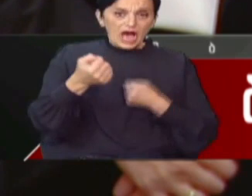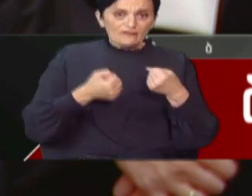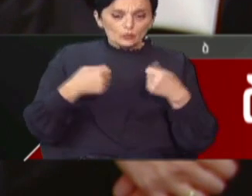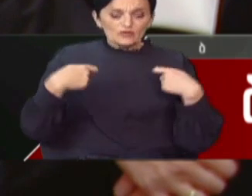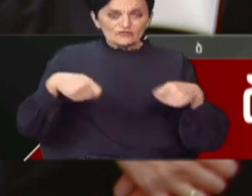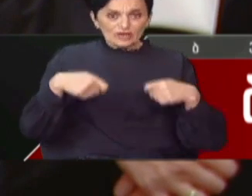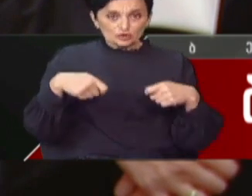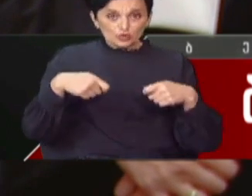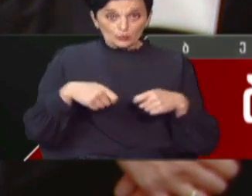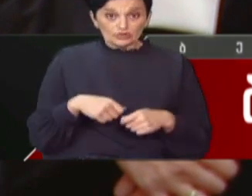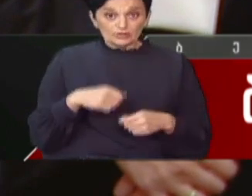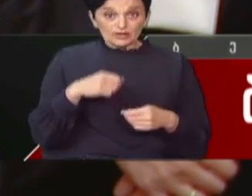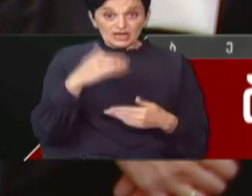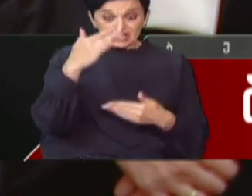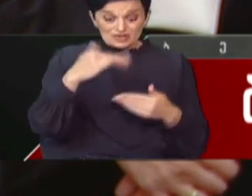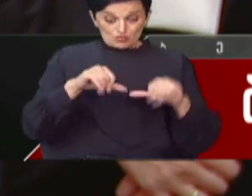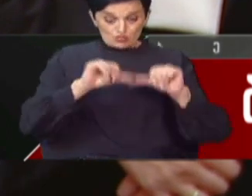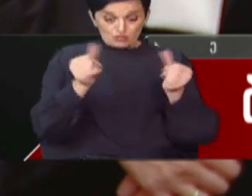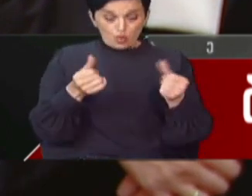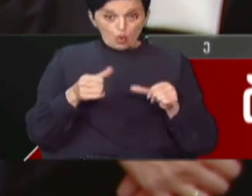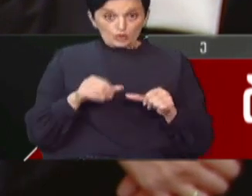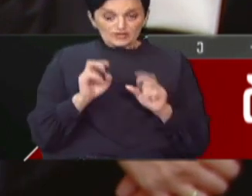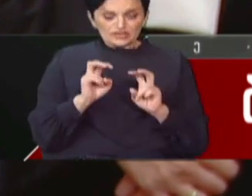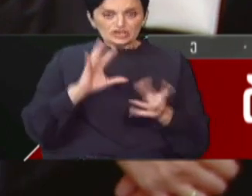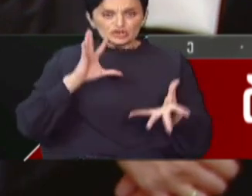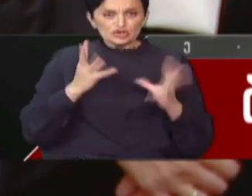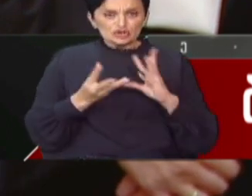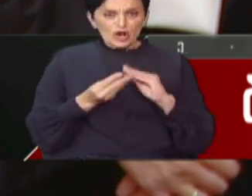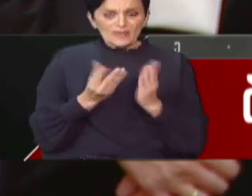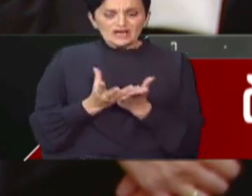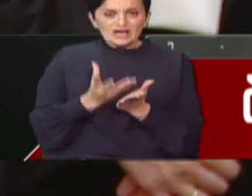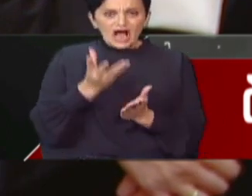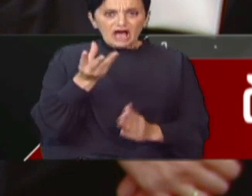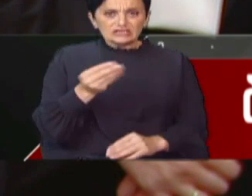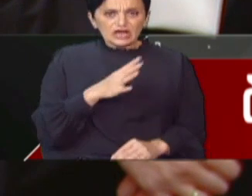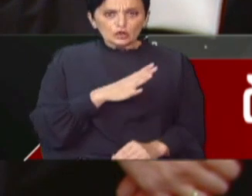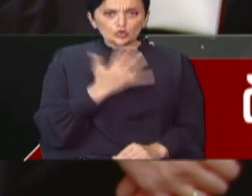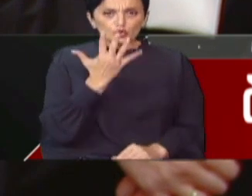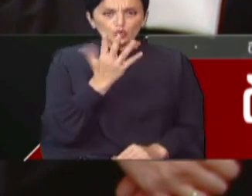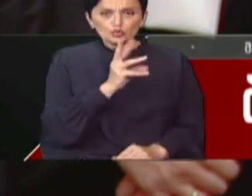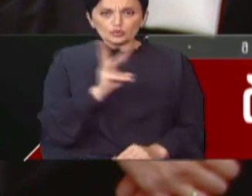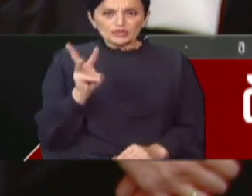ვაჭრობდნენ. ზემოხსენებული ფორმით და დანიშნულებით ჯამში გადახდილ იქნა